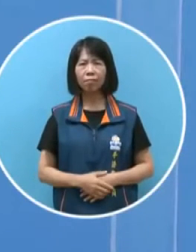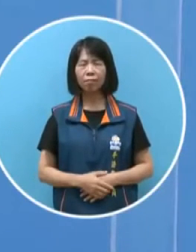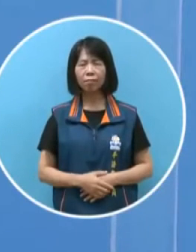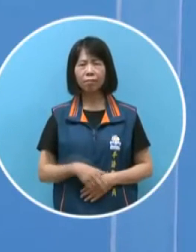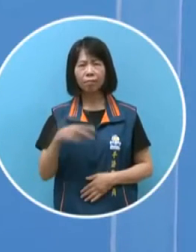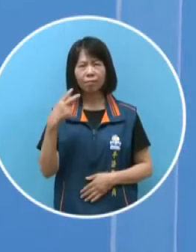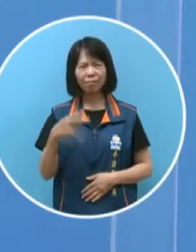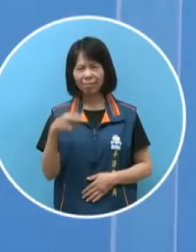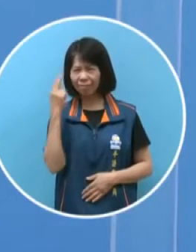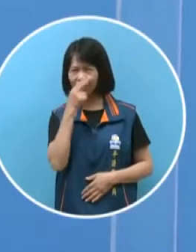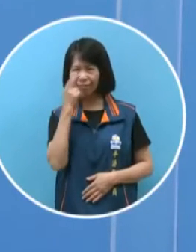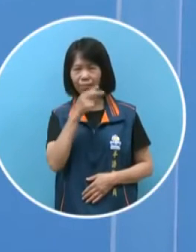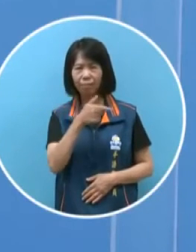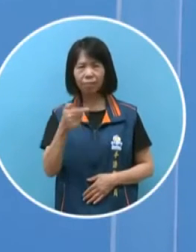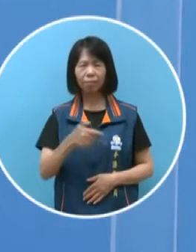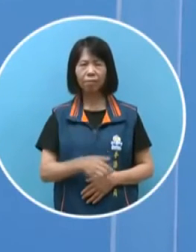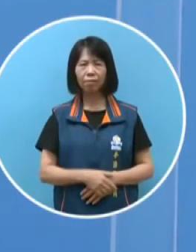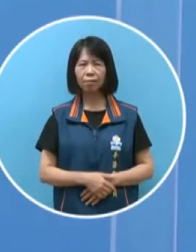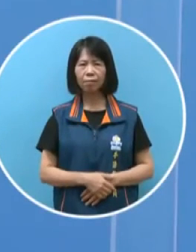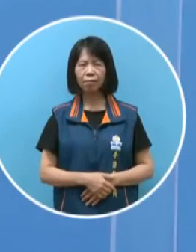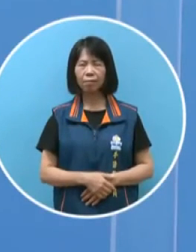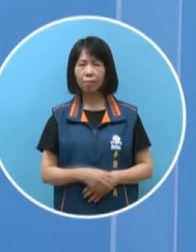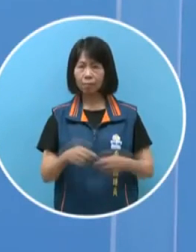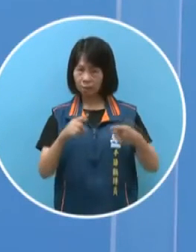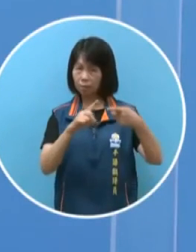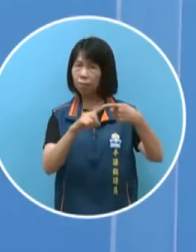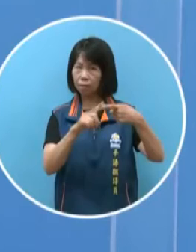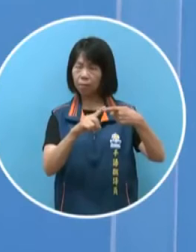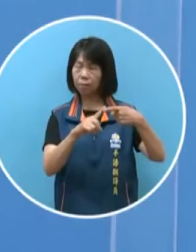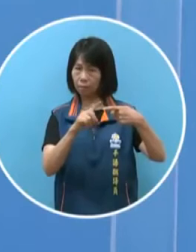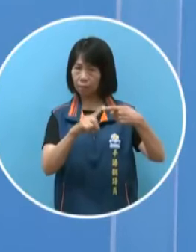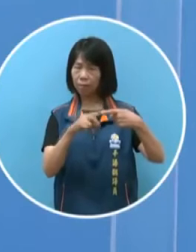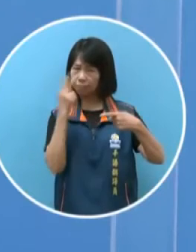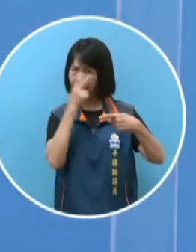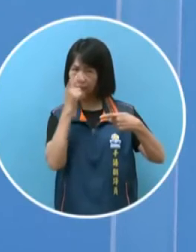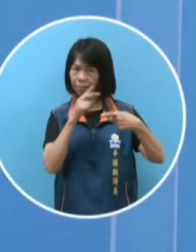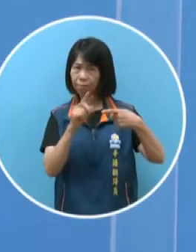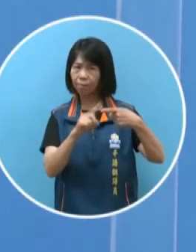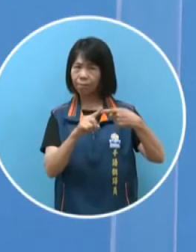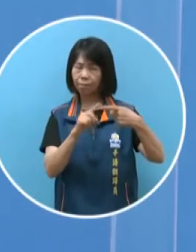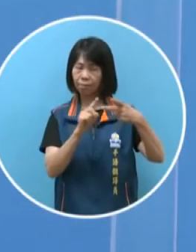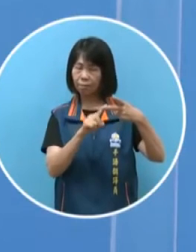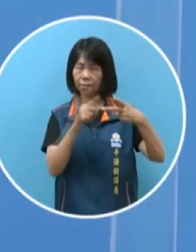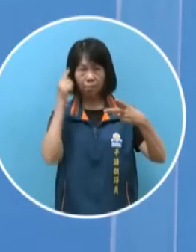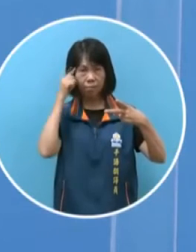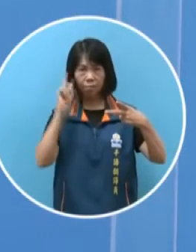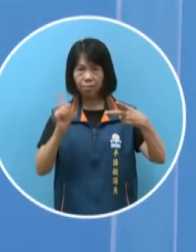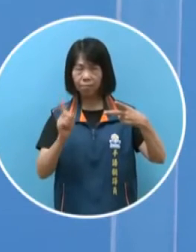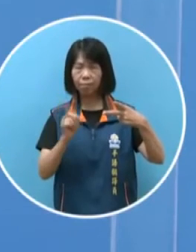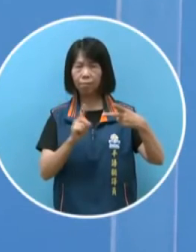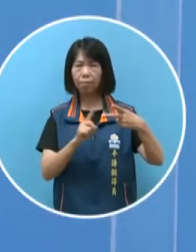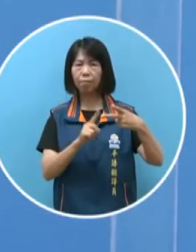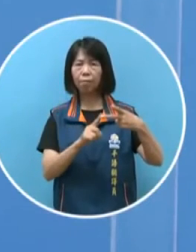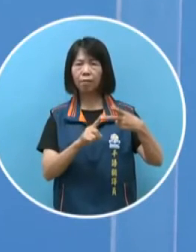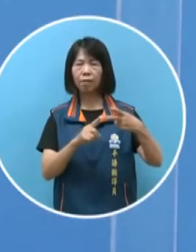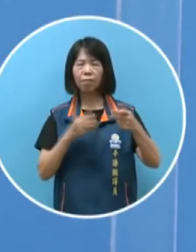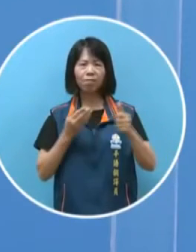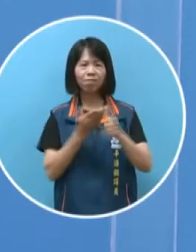何其残忍。所以残疾的残，第一个意义是残忍，第二个残